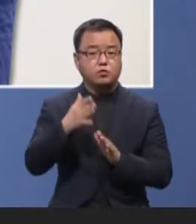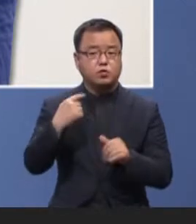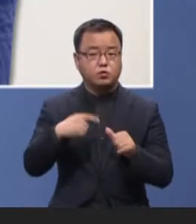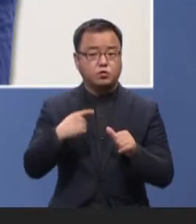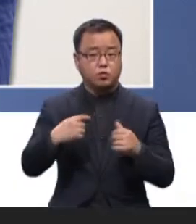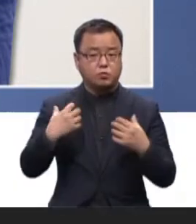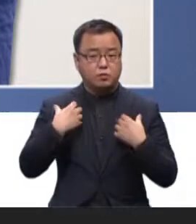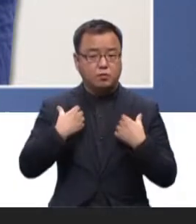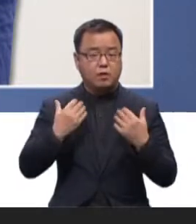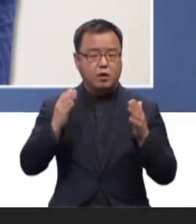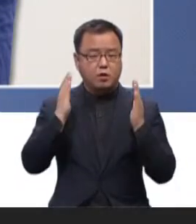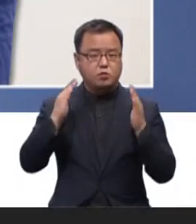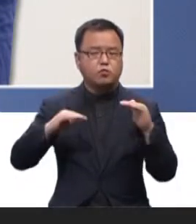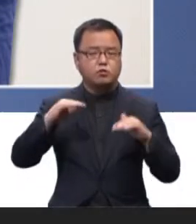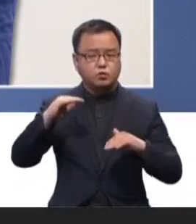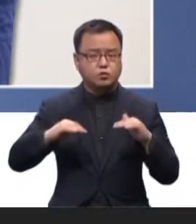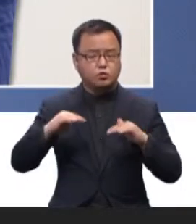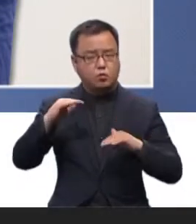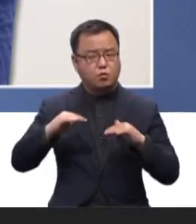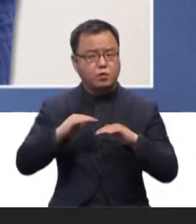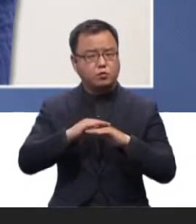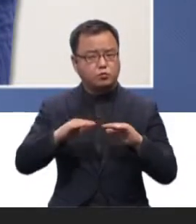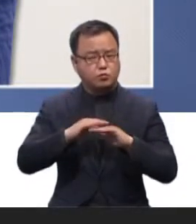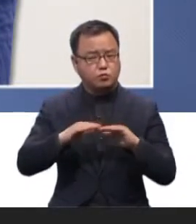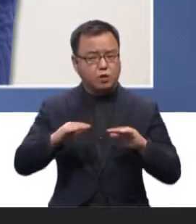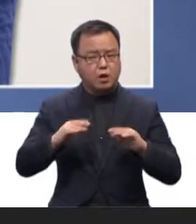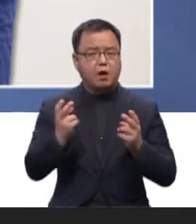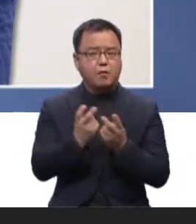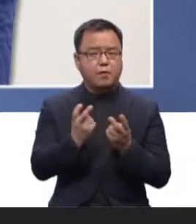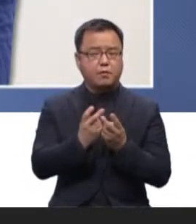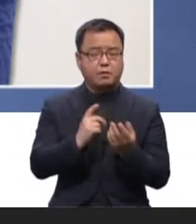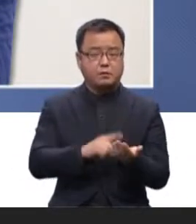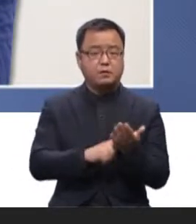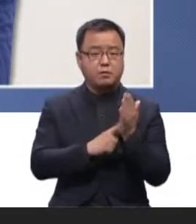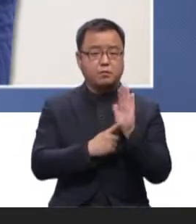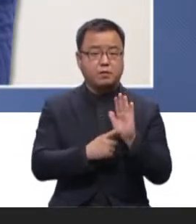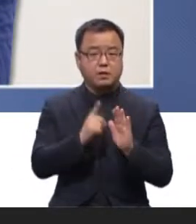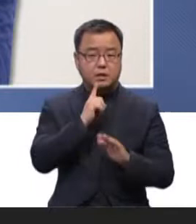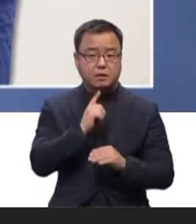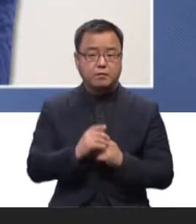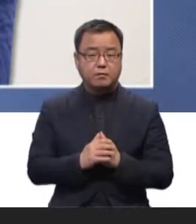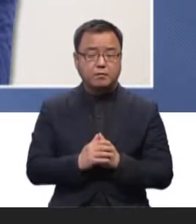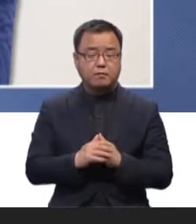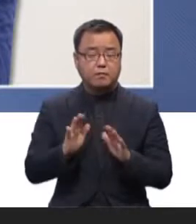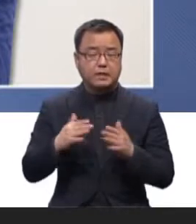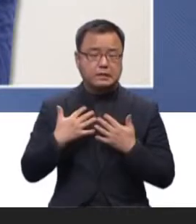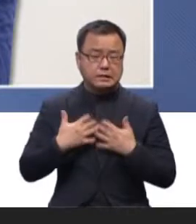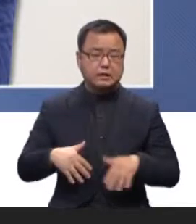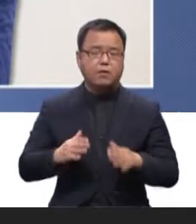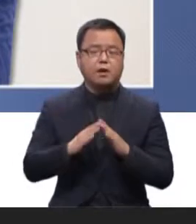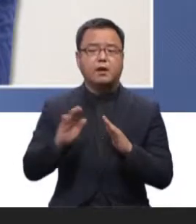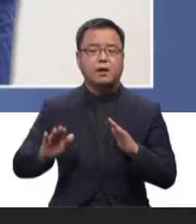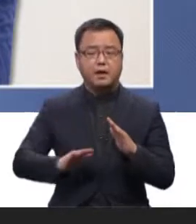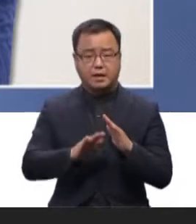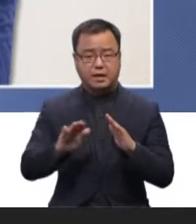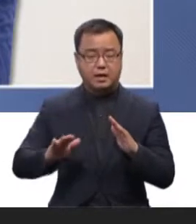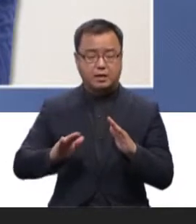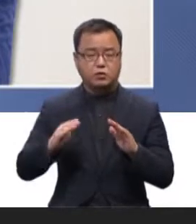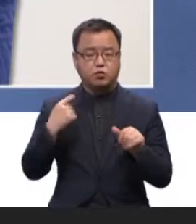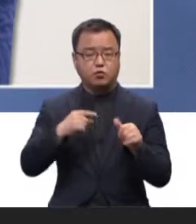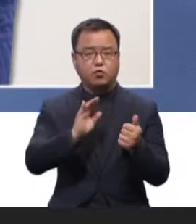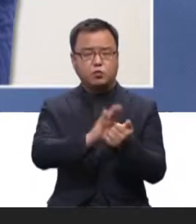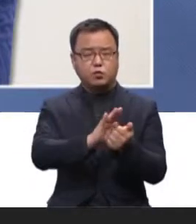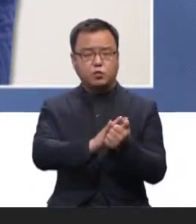학습 격차를 줄이는 정책을 좀 전에 발표했다고 보도를 해드렸습니다. 취약층 교육 지원이 아무래도 주요